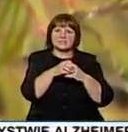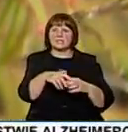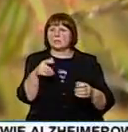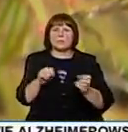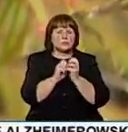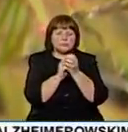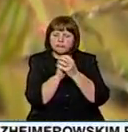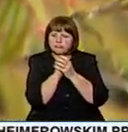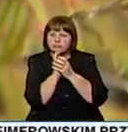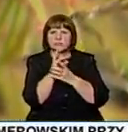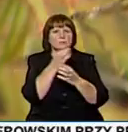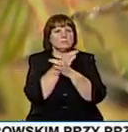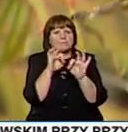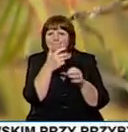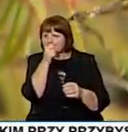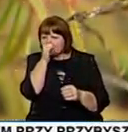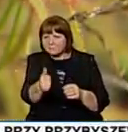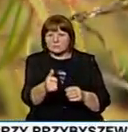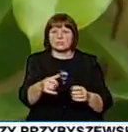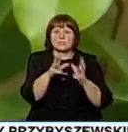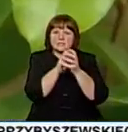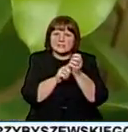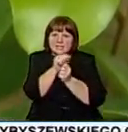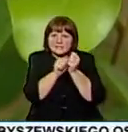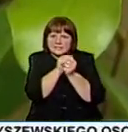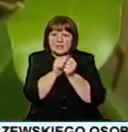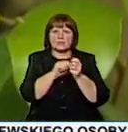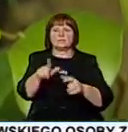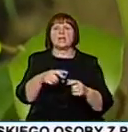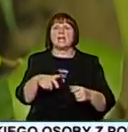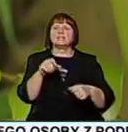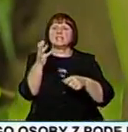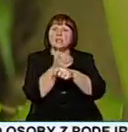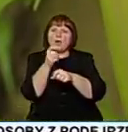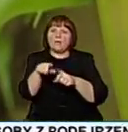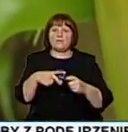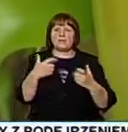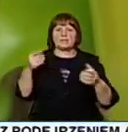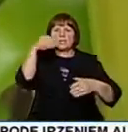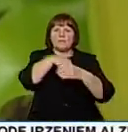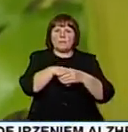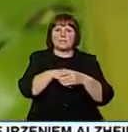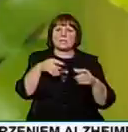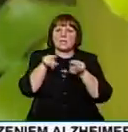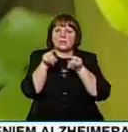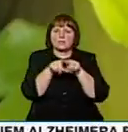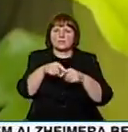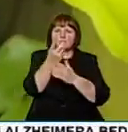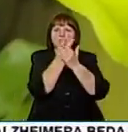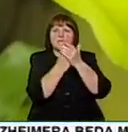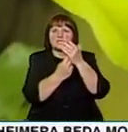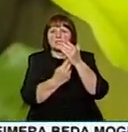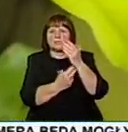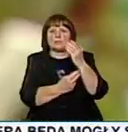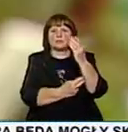jest w stanie się uwolnić i zostaje strawiona. Owad zachęcony słodkim nektarem dzbanecznika wpada do pułapki, ześlizguje się po